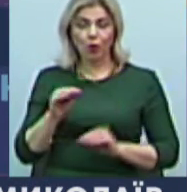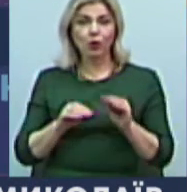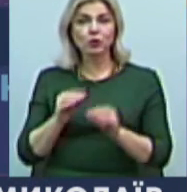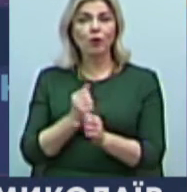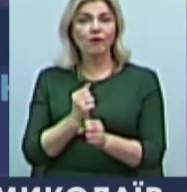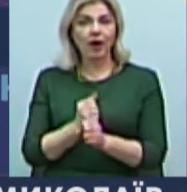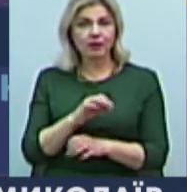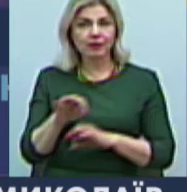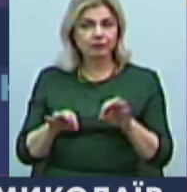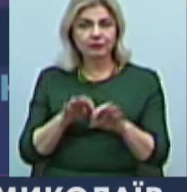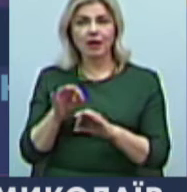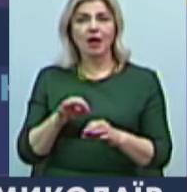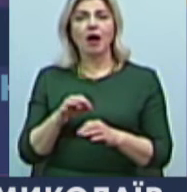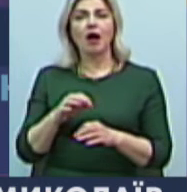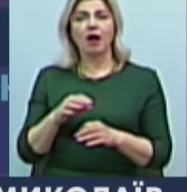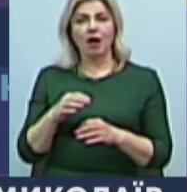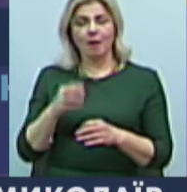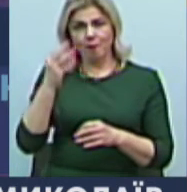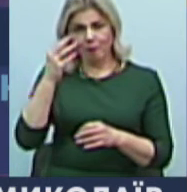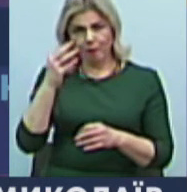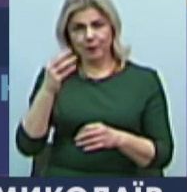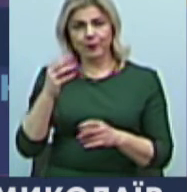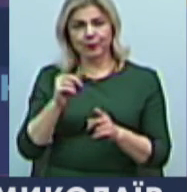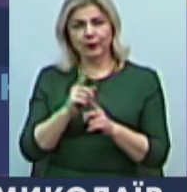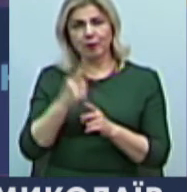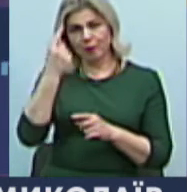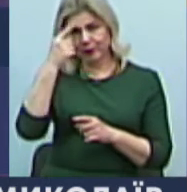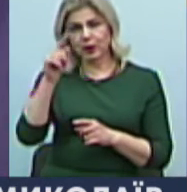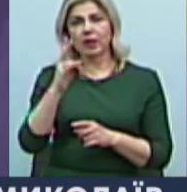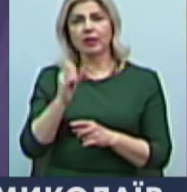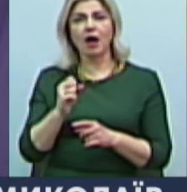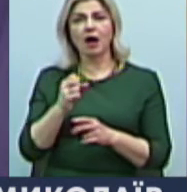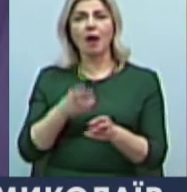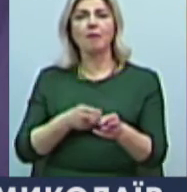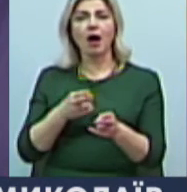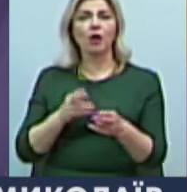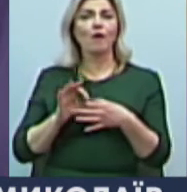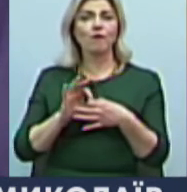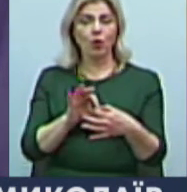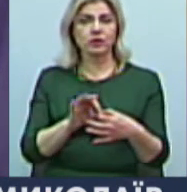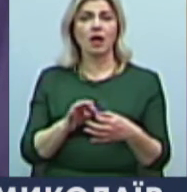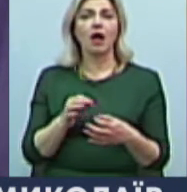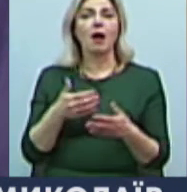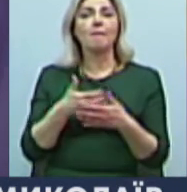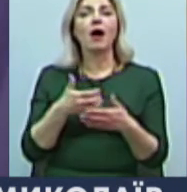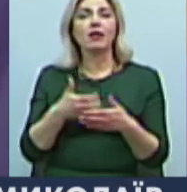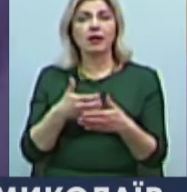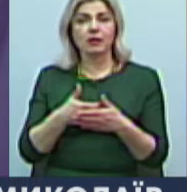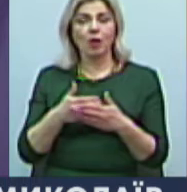модель на паровоз. Тобто з магнітним